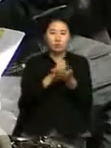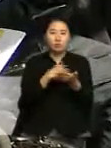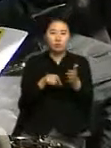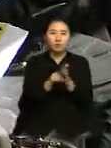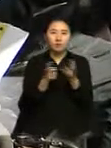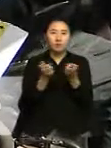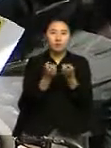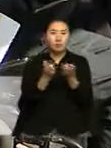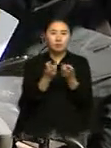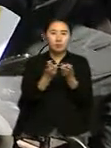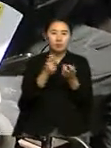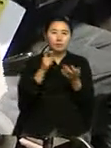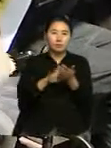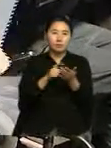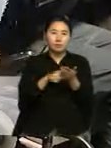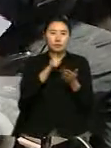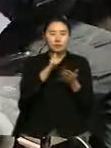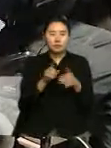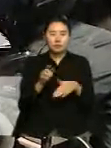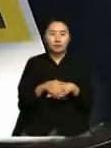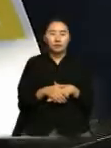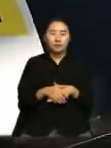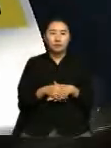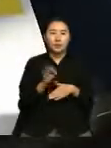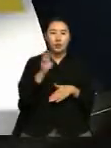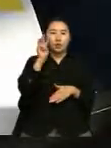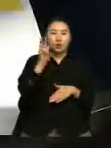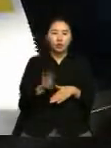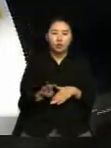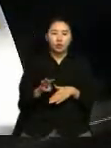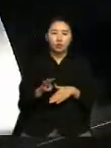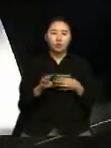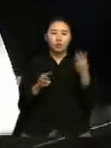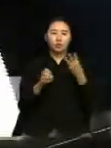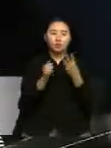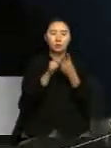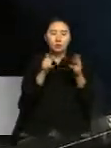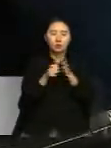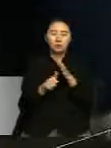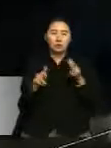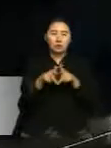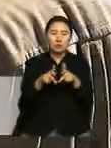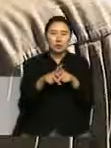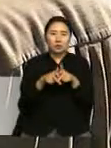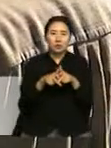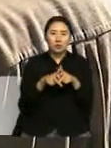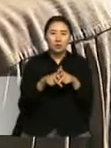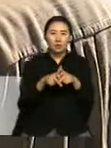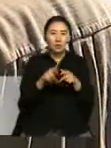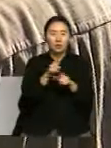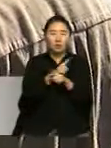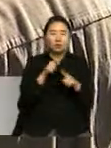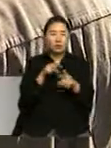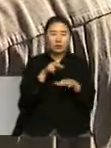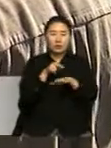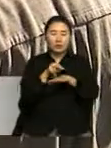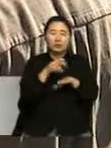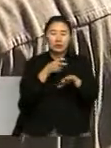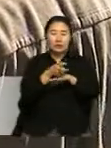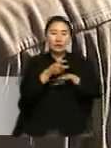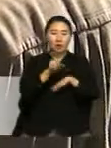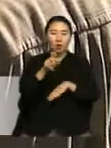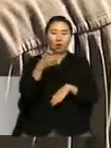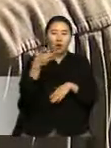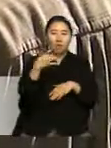조치가 시급하다고 지적했습니다. 특히 여주시의 경우 3천여 명의 대상 장애인 대비 리프트 이동 차량은